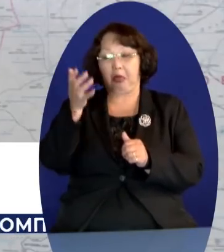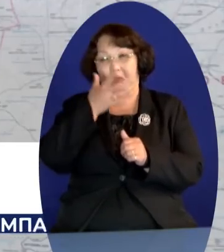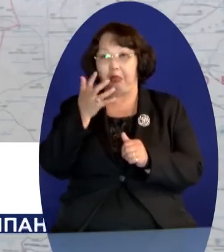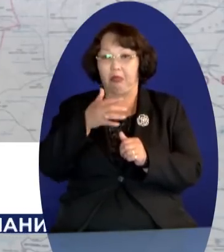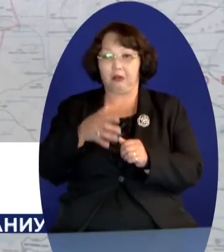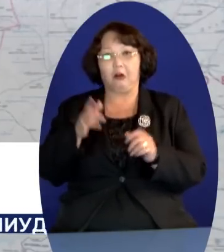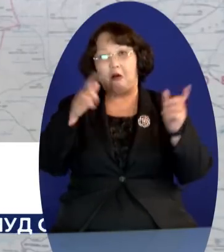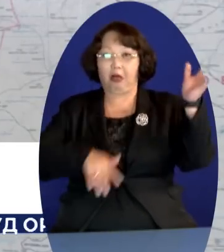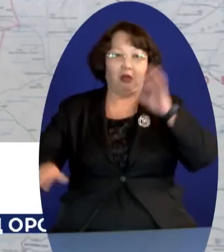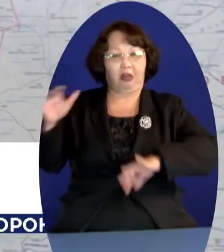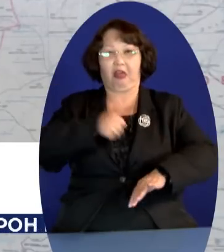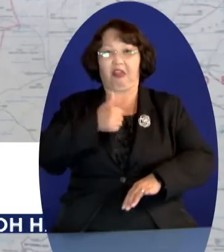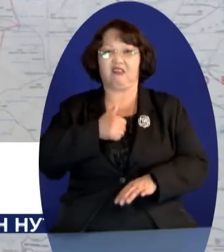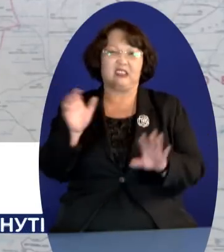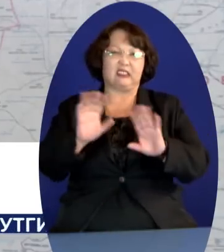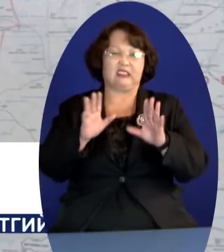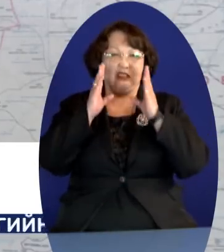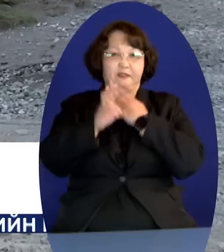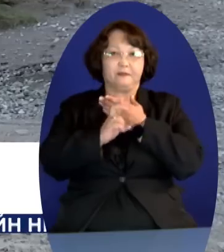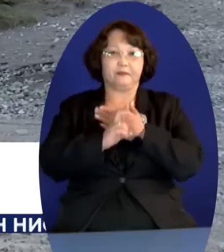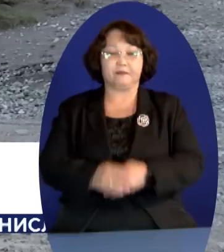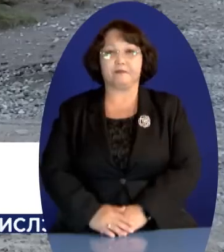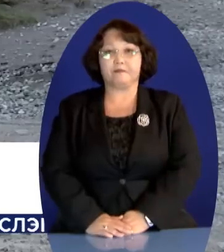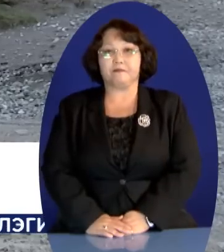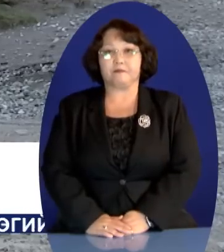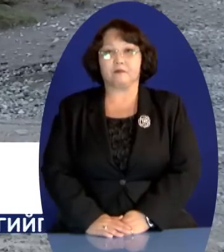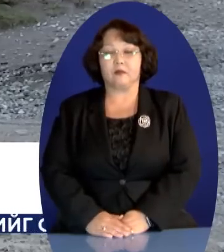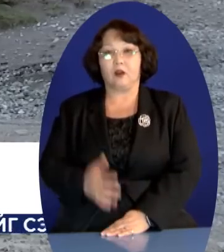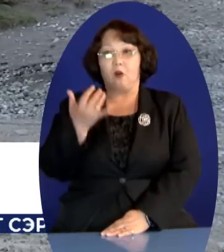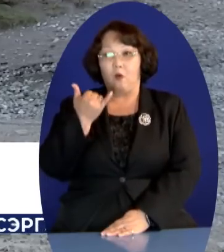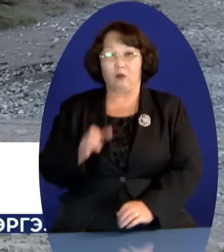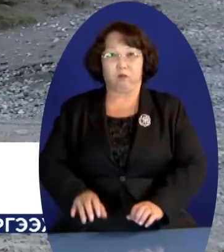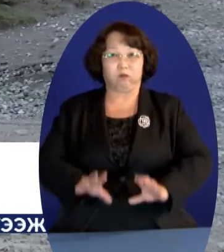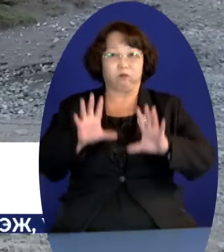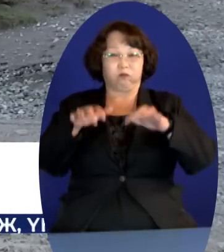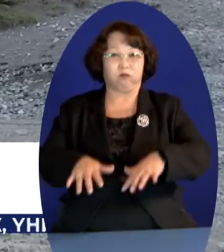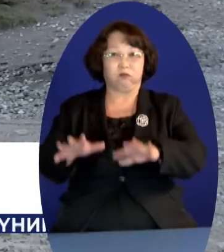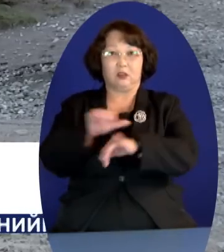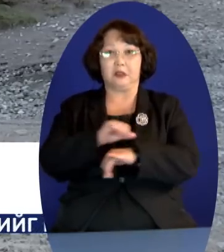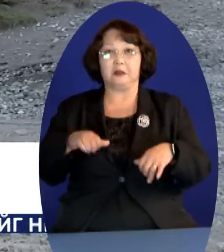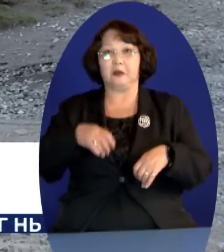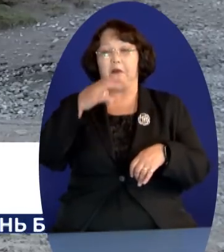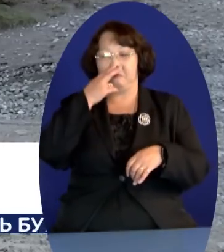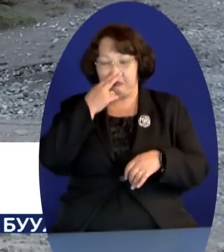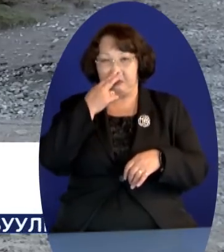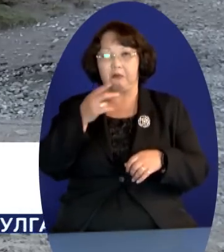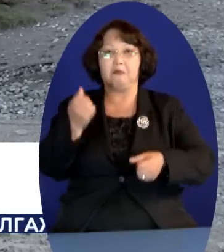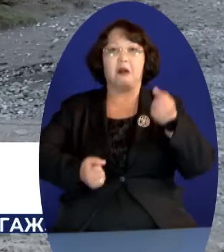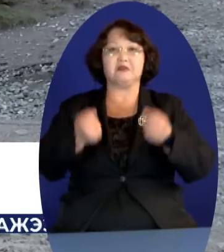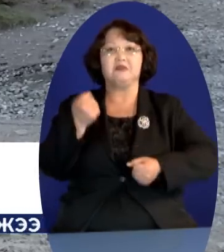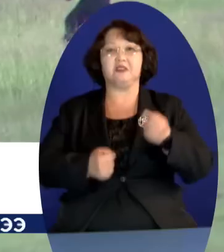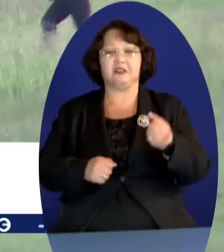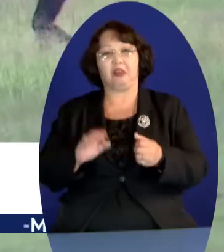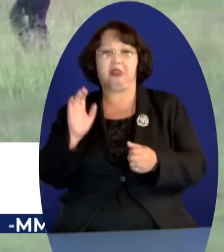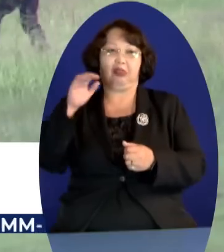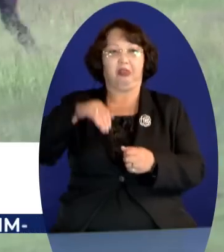руу орохгүй байхыг онцгойлон анхааруулж байна. Усны төвшин их байгаа энэ үед иргэд дур мэдэн зам товчлох байдлаар явж